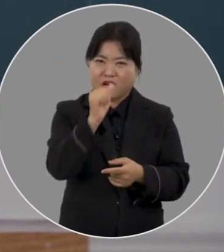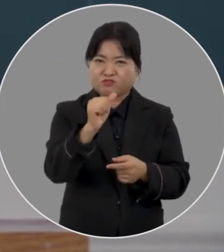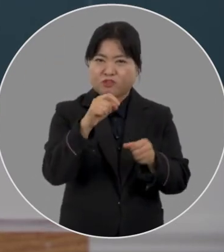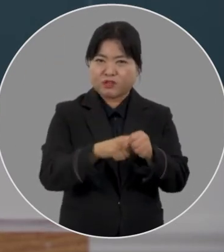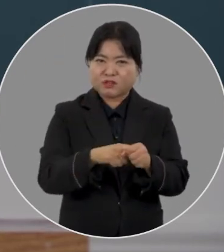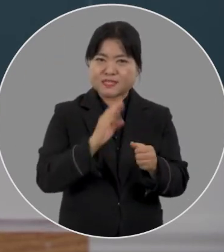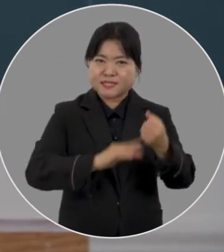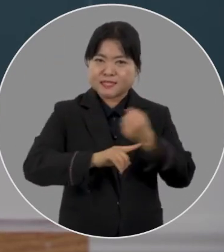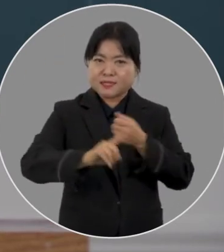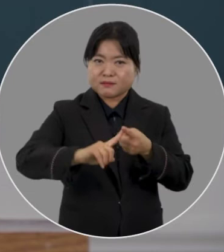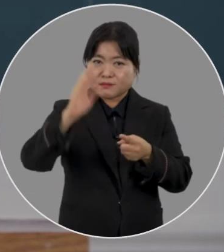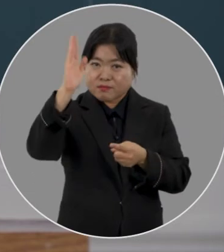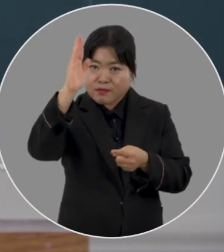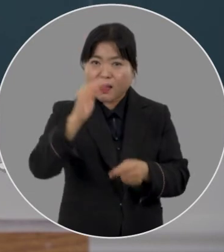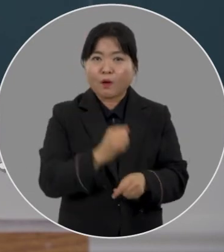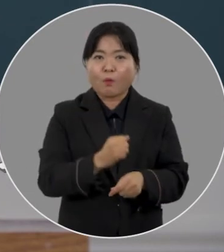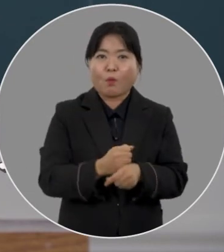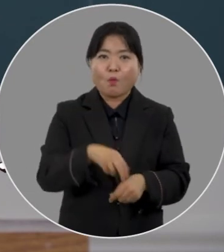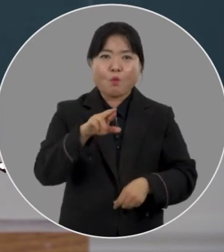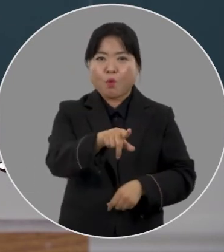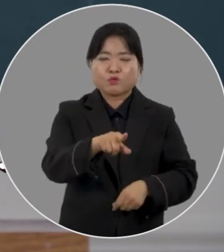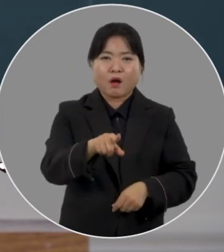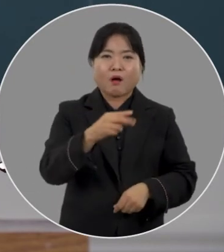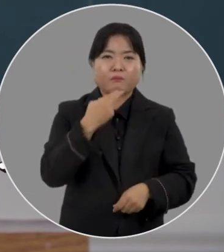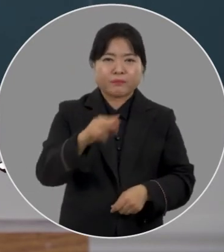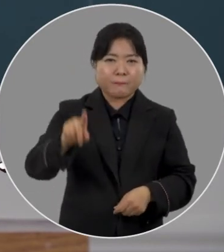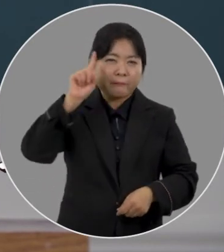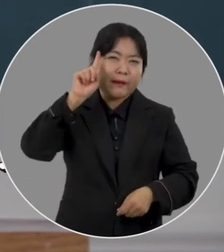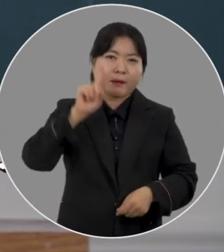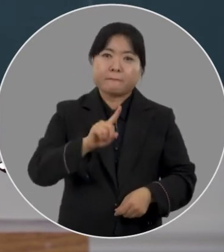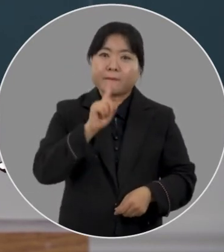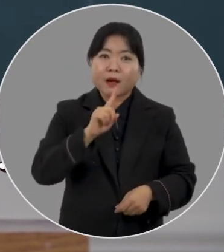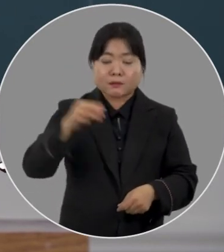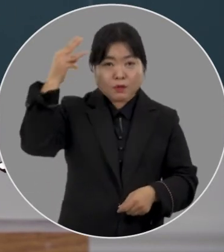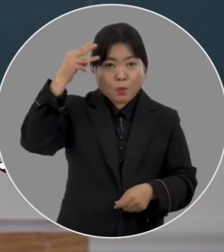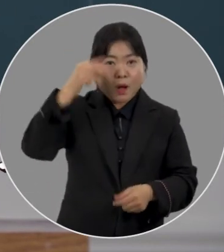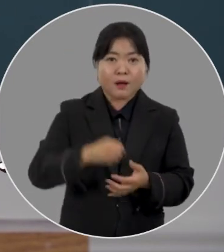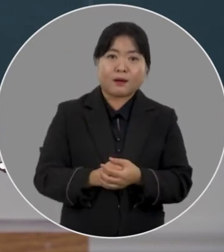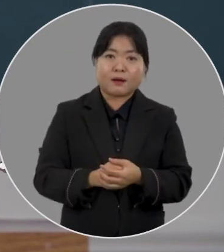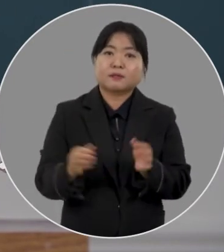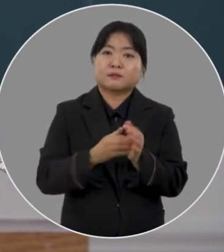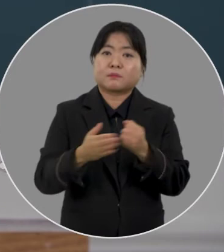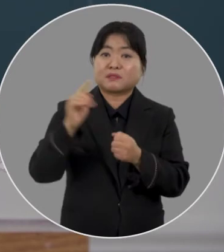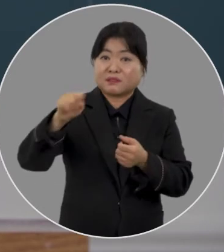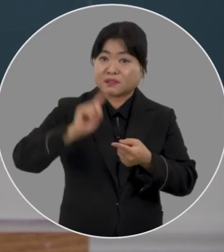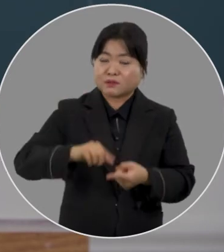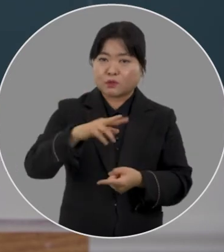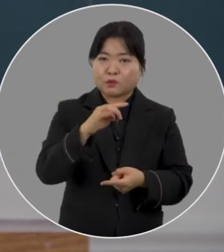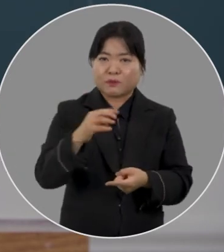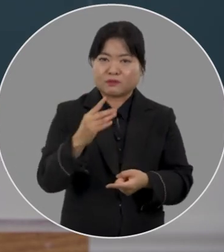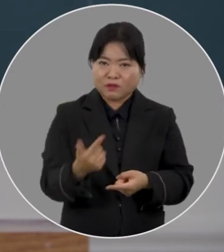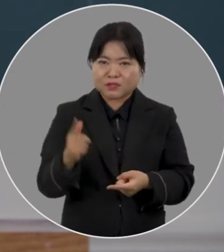절대적인 진리에 대해서 얘기를 하고, 오류가 전혀 존재하지 않는다라고 얘기를 하는 존재였다는 거죠. 근데 그것에 대해서 이제 존